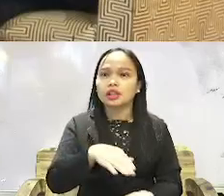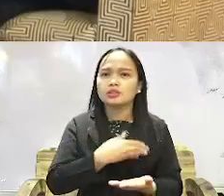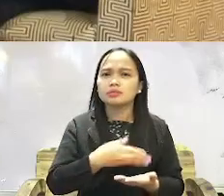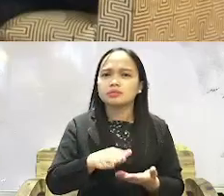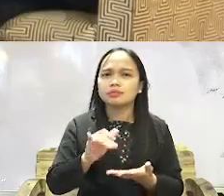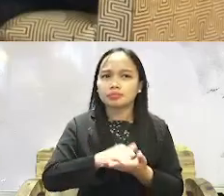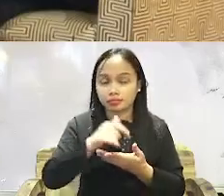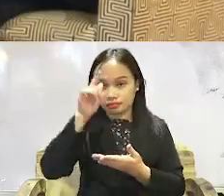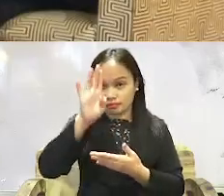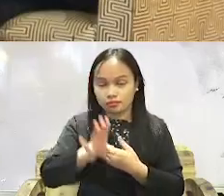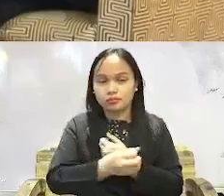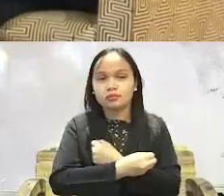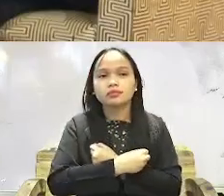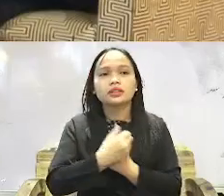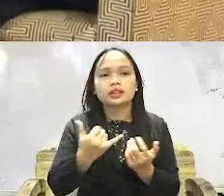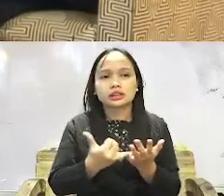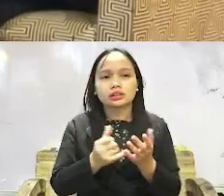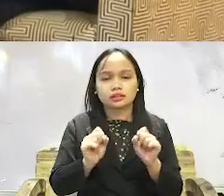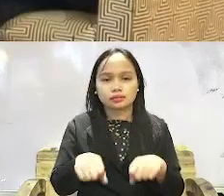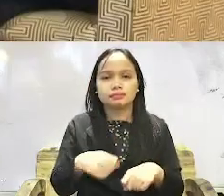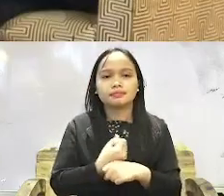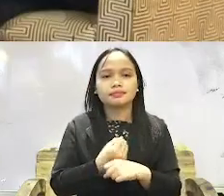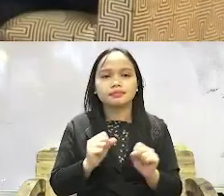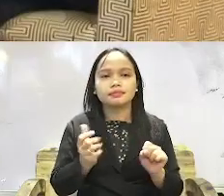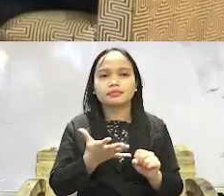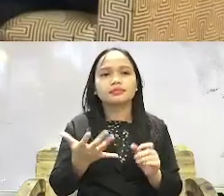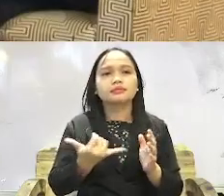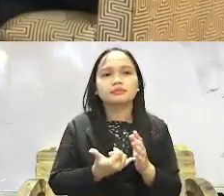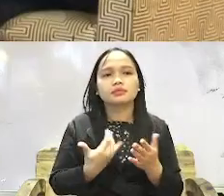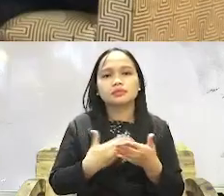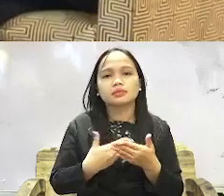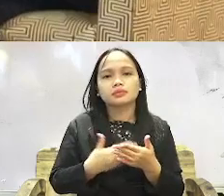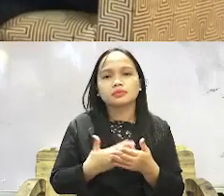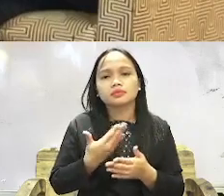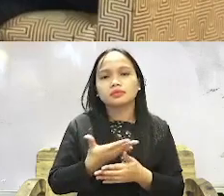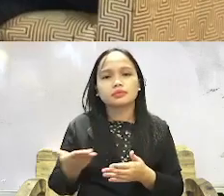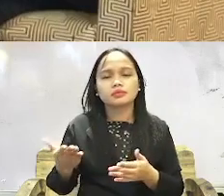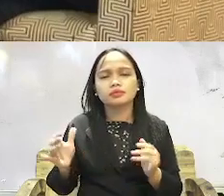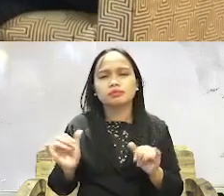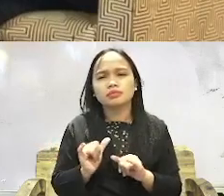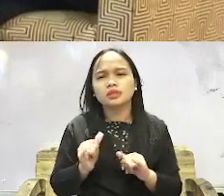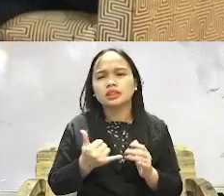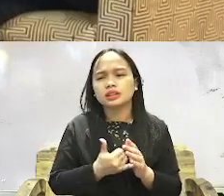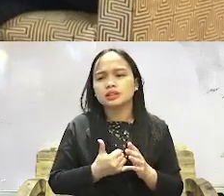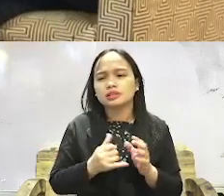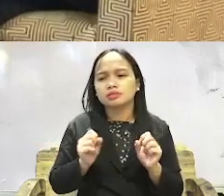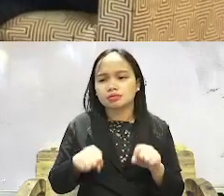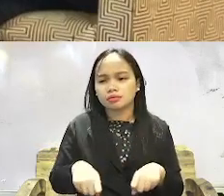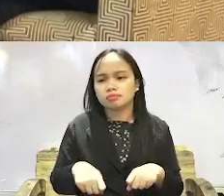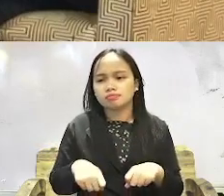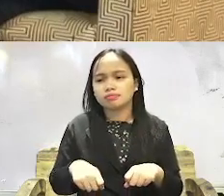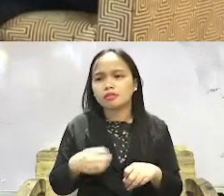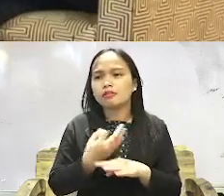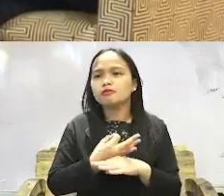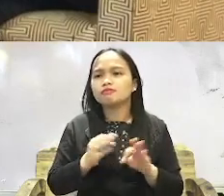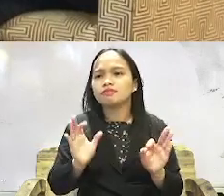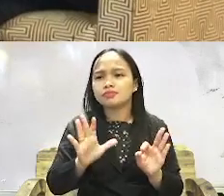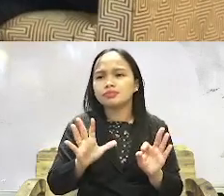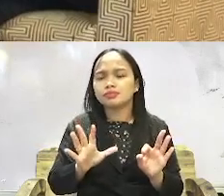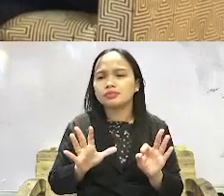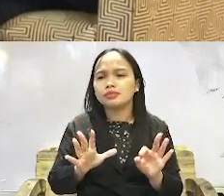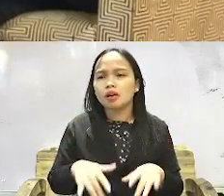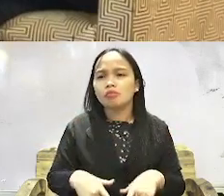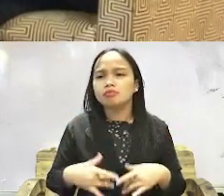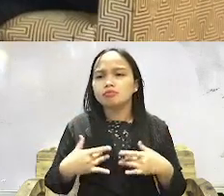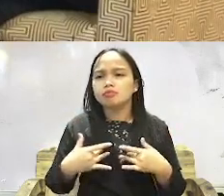ng Diyos, ililift ka niyan. Ilalapit ka niyan, kumbaga mas aliwalas ang buhay mo. Pag nandun ka sa